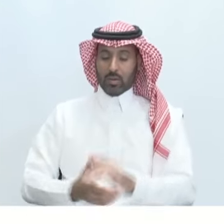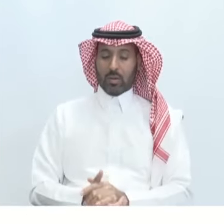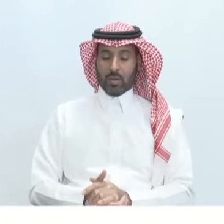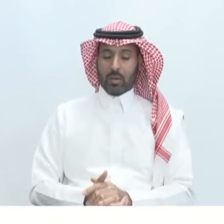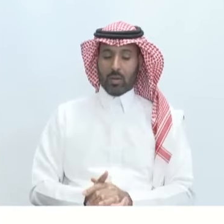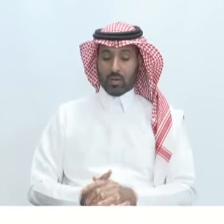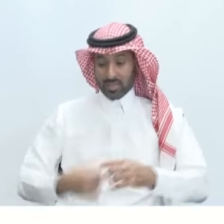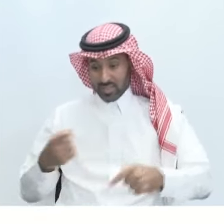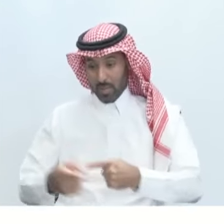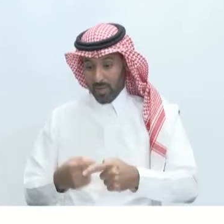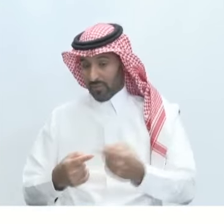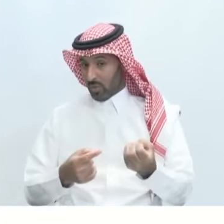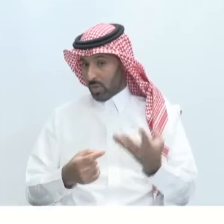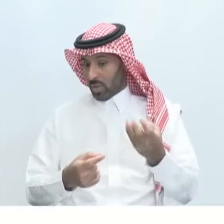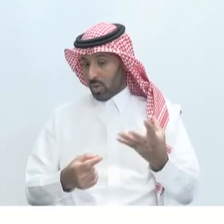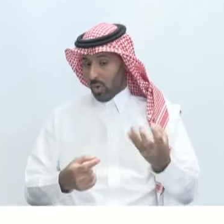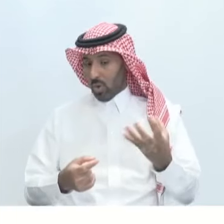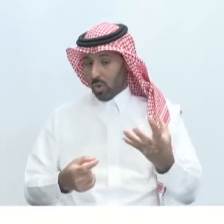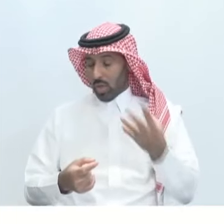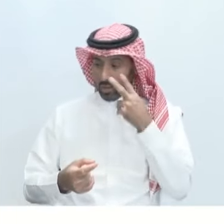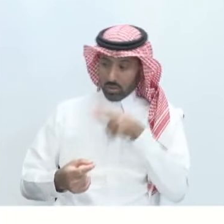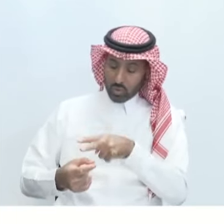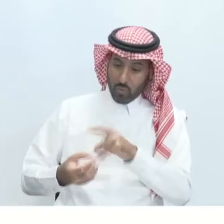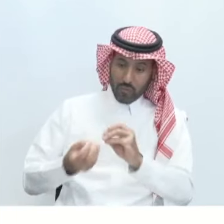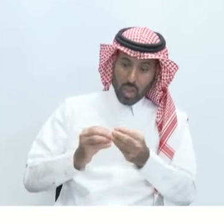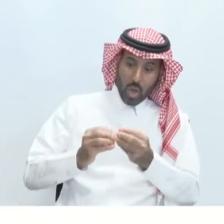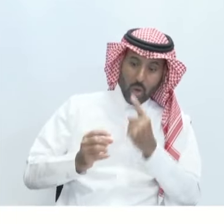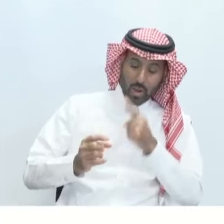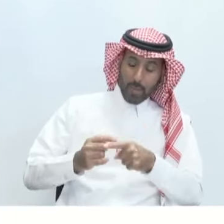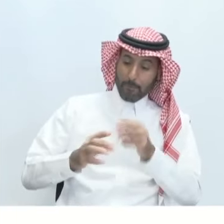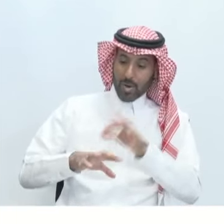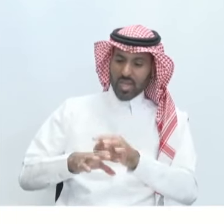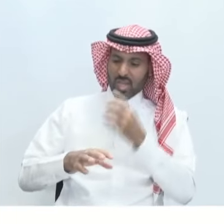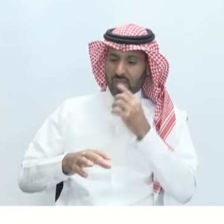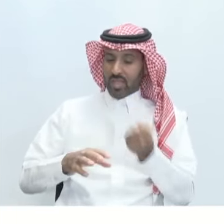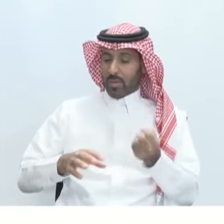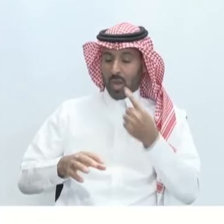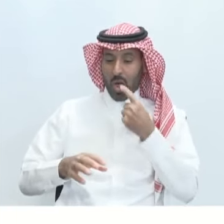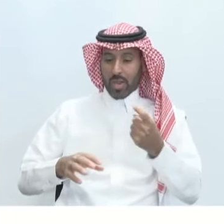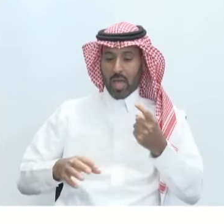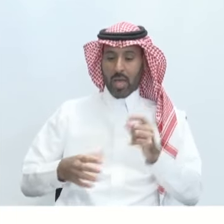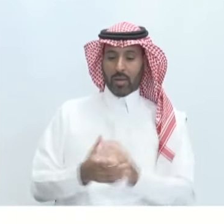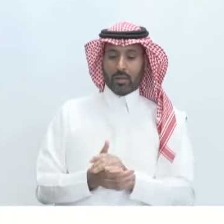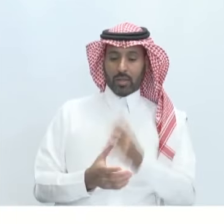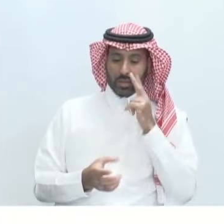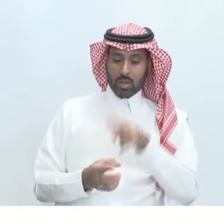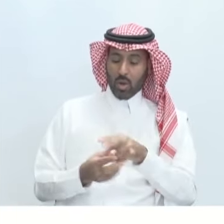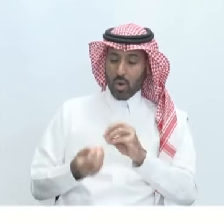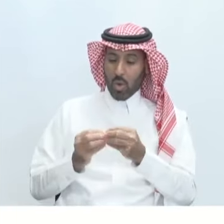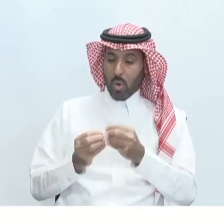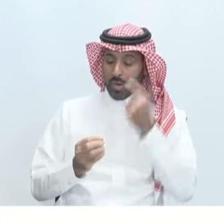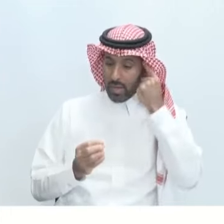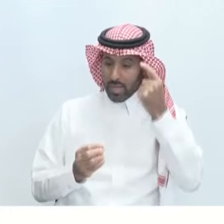الروبوت يستمر في التقدم عند اكتشافه للون البني يضيء بالاحمر وعند اكتشافه للون